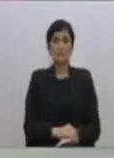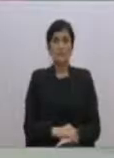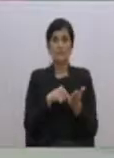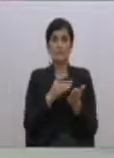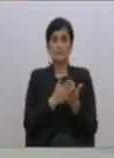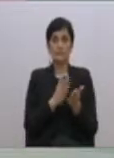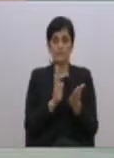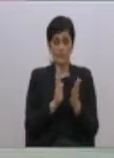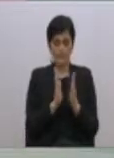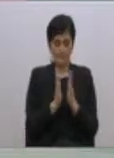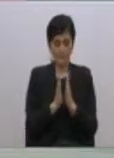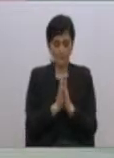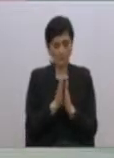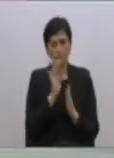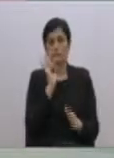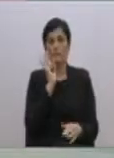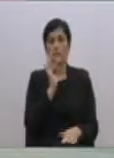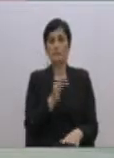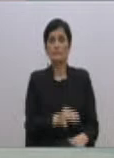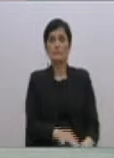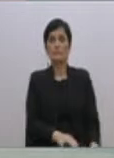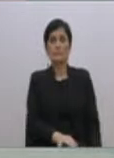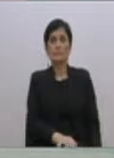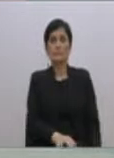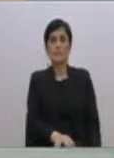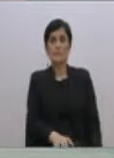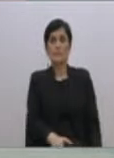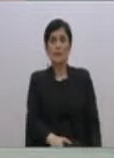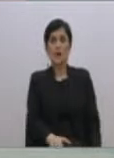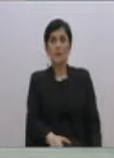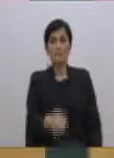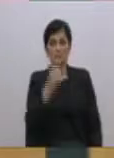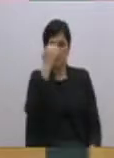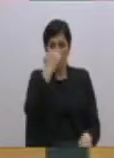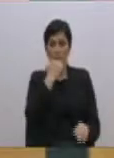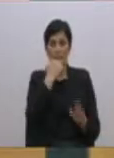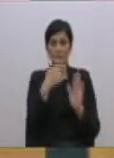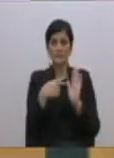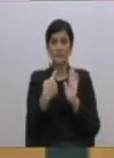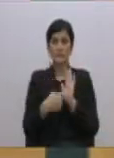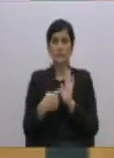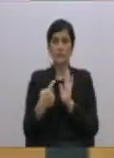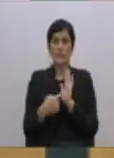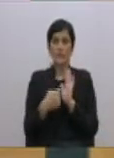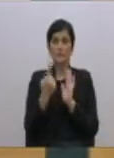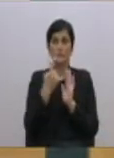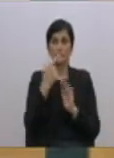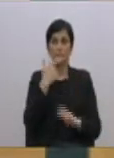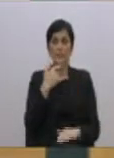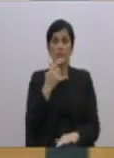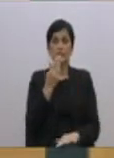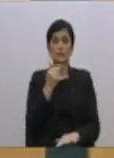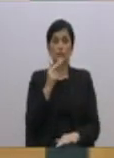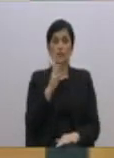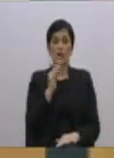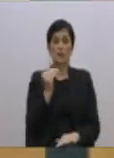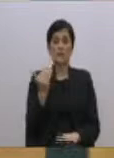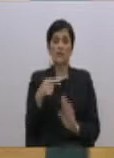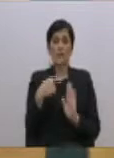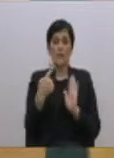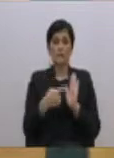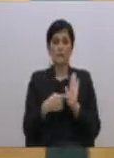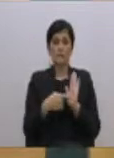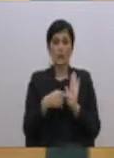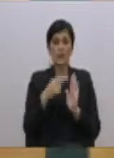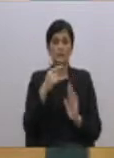მეტი შეკითხვებით უპასუხოთ. Მადლობა შეკითხვებისთვის. პირველი ბატონი შალვას შეკითხვა იყო